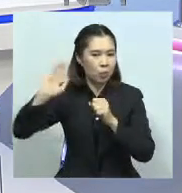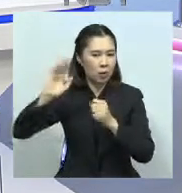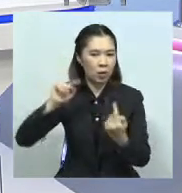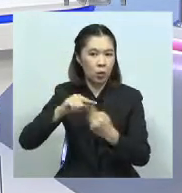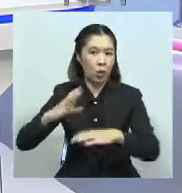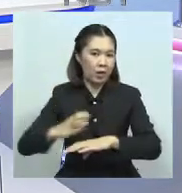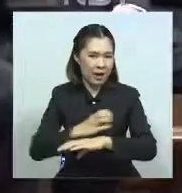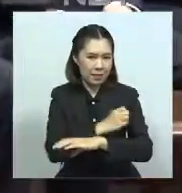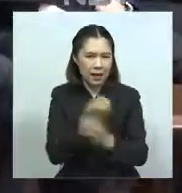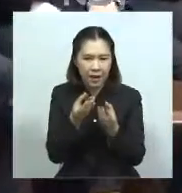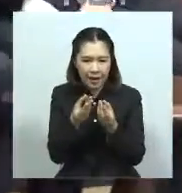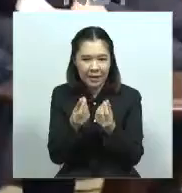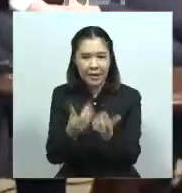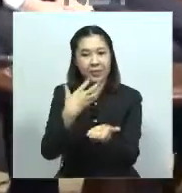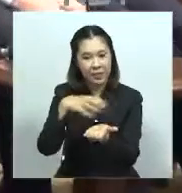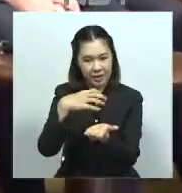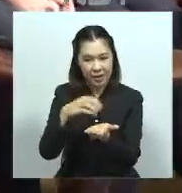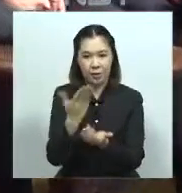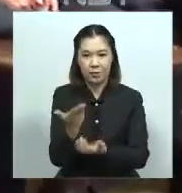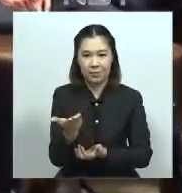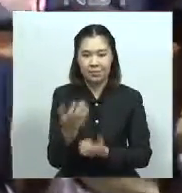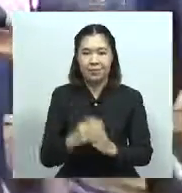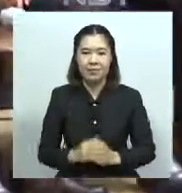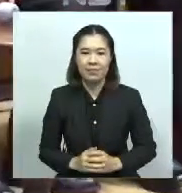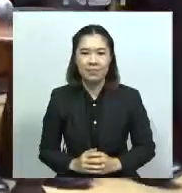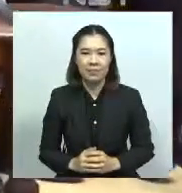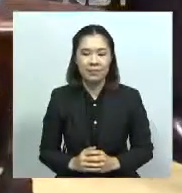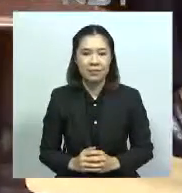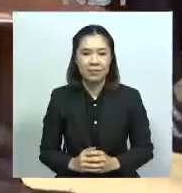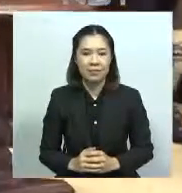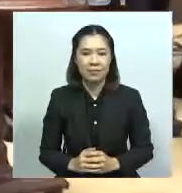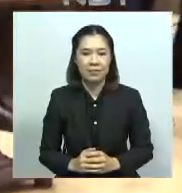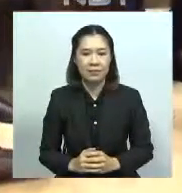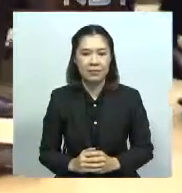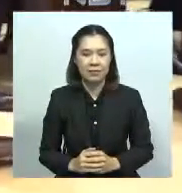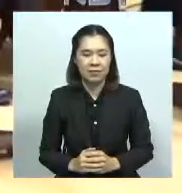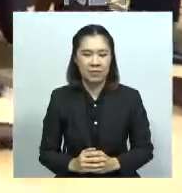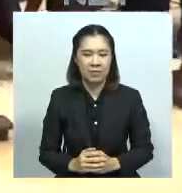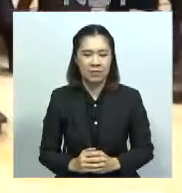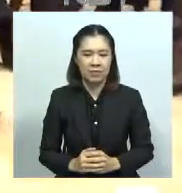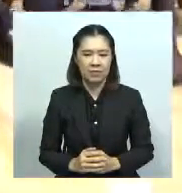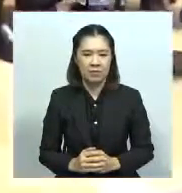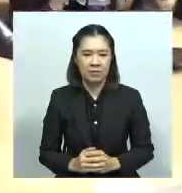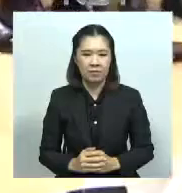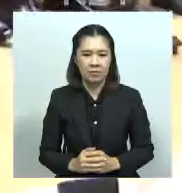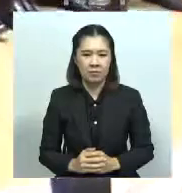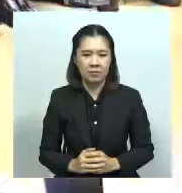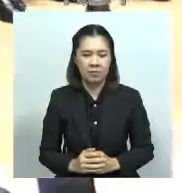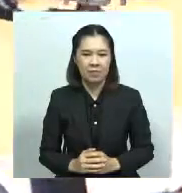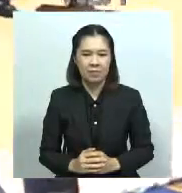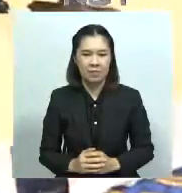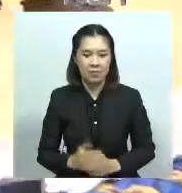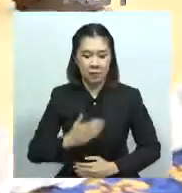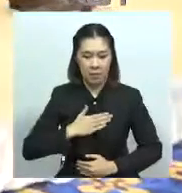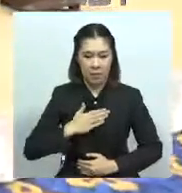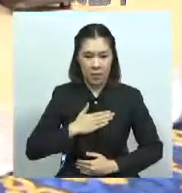รายละเอียดเป็นอย่างไรไปติดตามบรรยากาศสดๆในขณะนี้กันค่ะ คือสิ่งที่ เกิดขึ้นเราได้ห